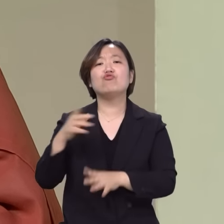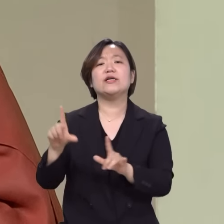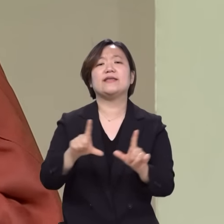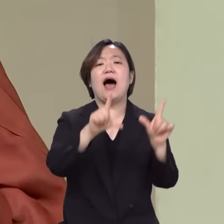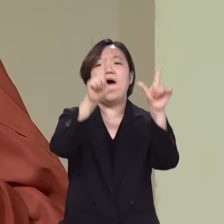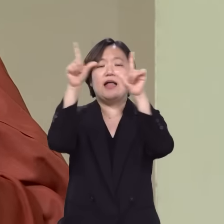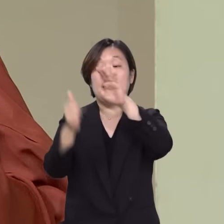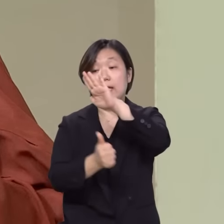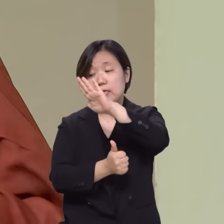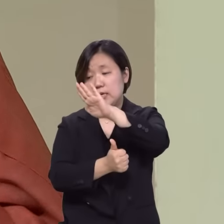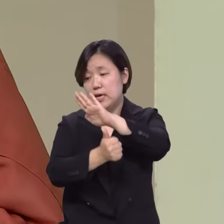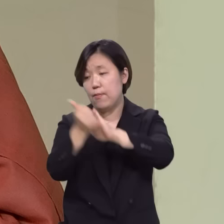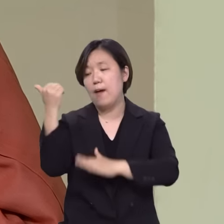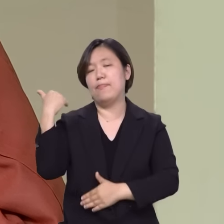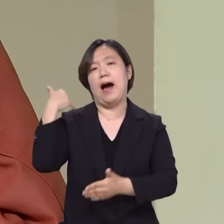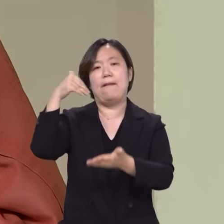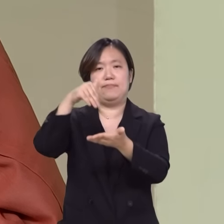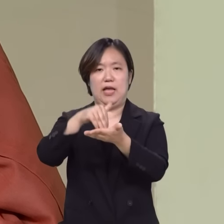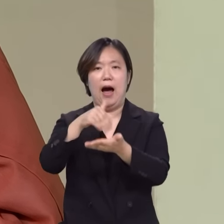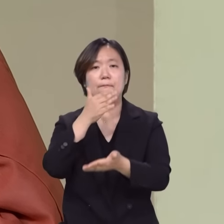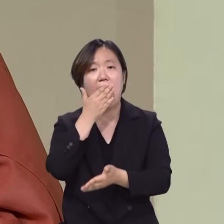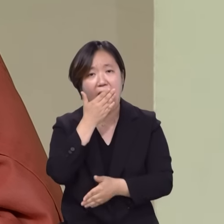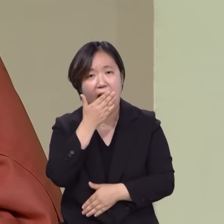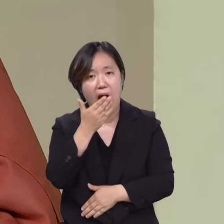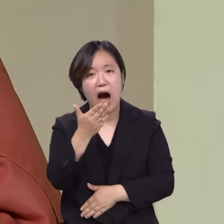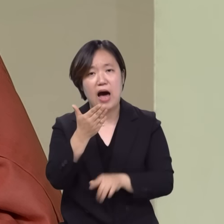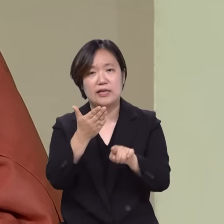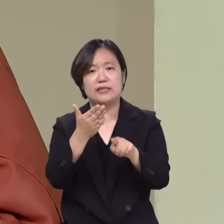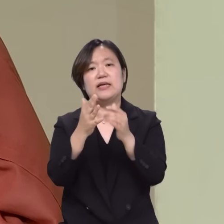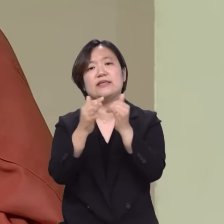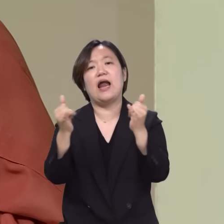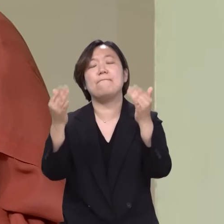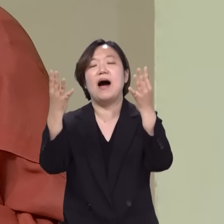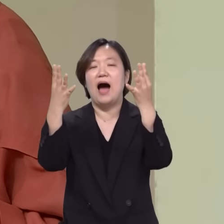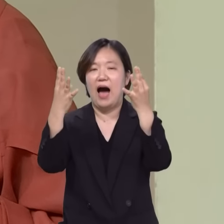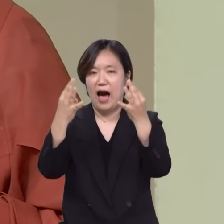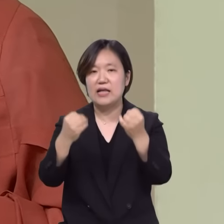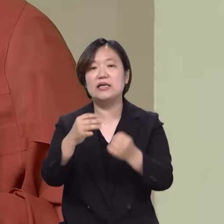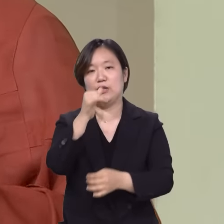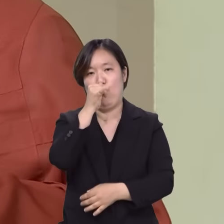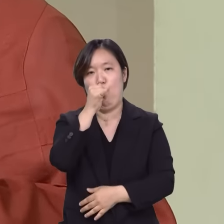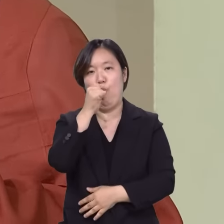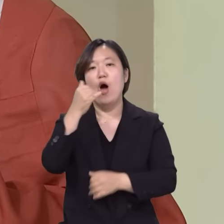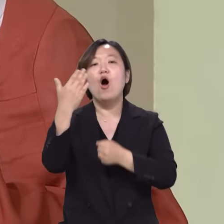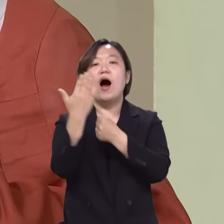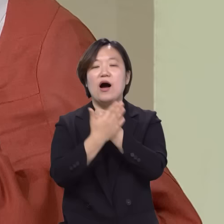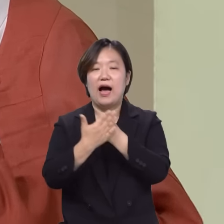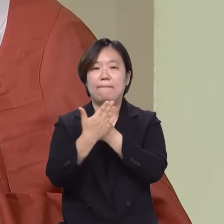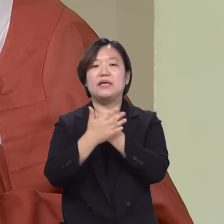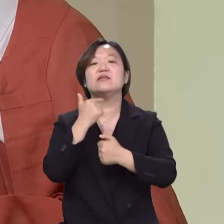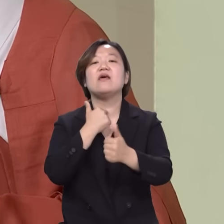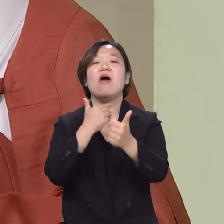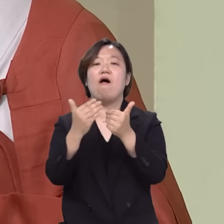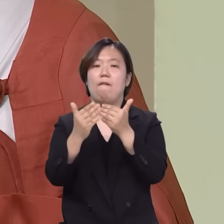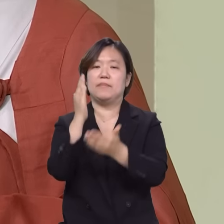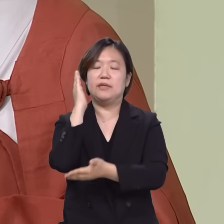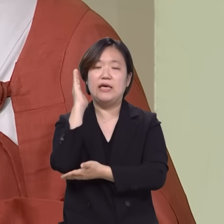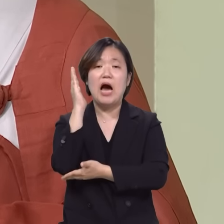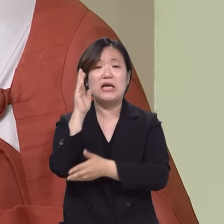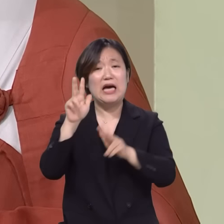있는 그런 수많은 불자님들이 직접 체험하신 그런 가피 이야기가 지금도 지금이